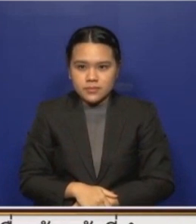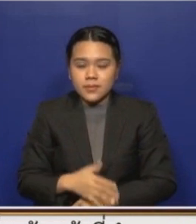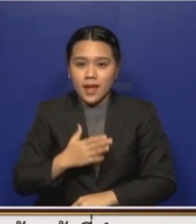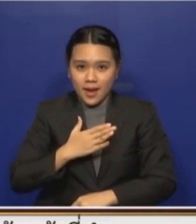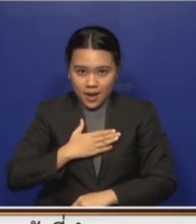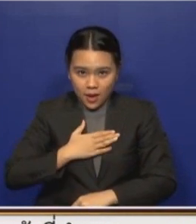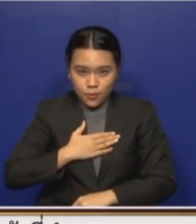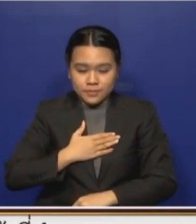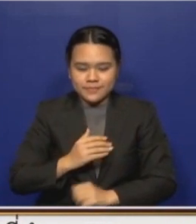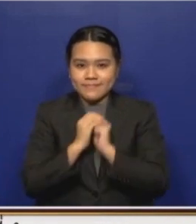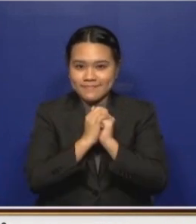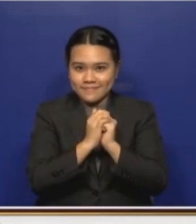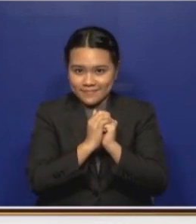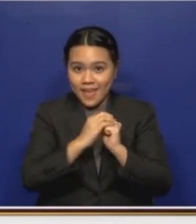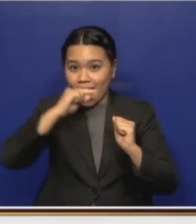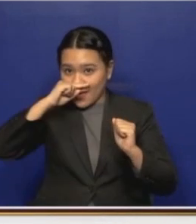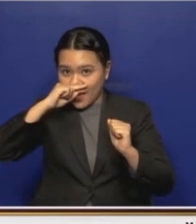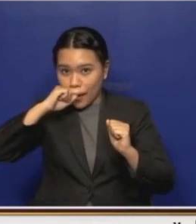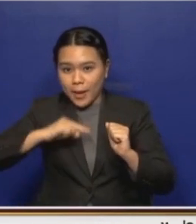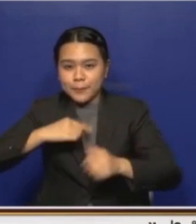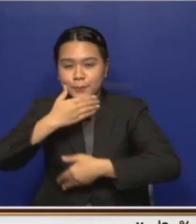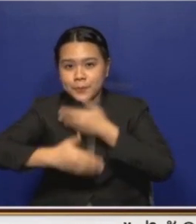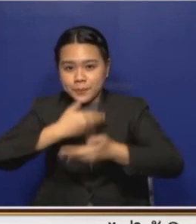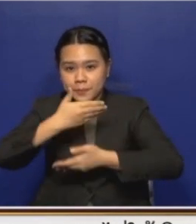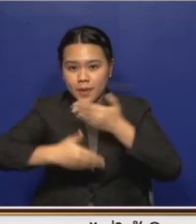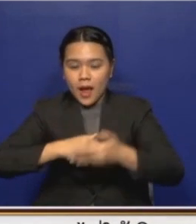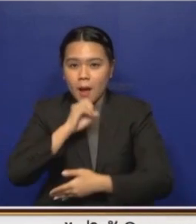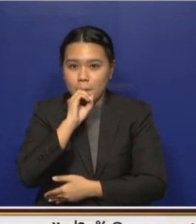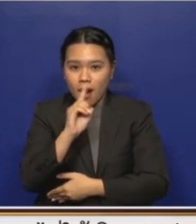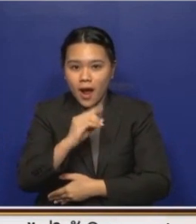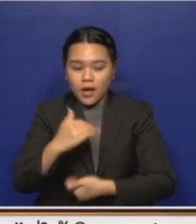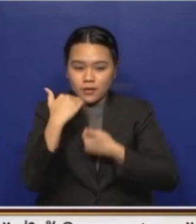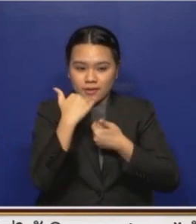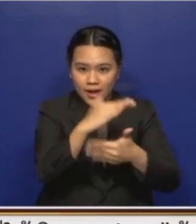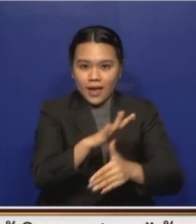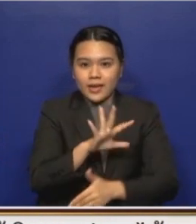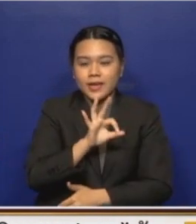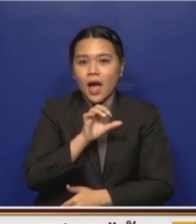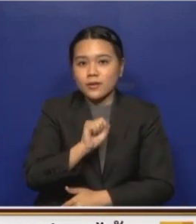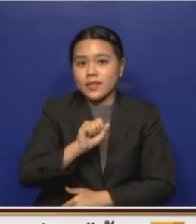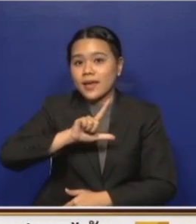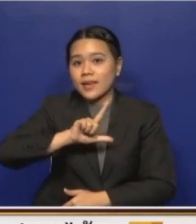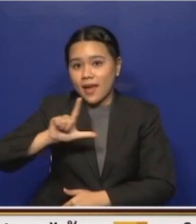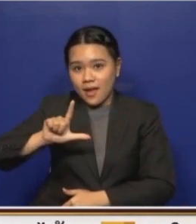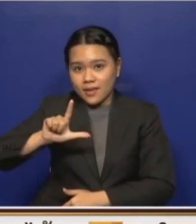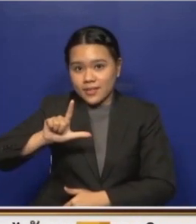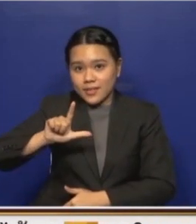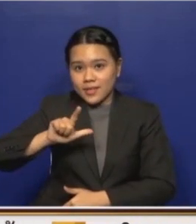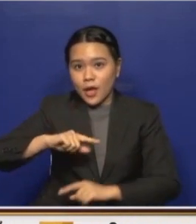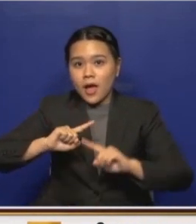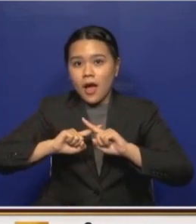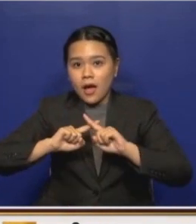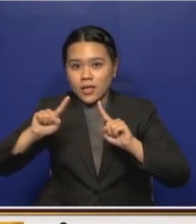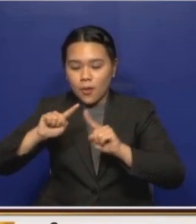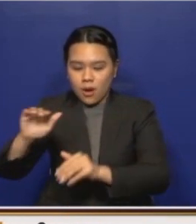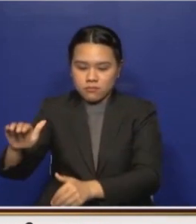งสินค้าไปขายจีน 900,000 กว่าล้านฮะแต่เรานำเข้าสินค้าจีนผมต้องกาดอกจันบอกท่าน